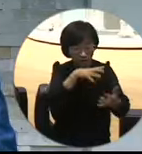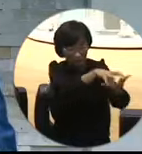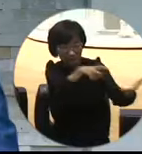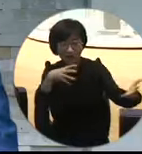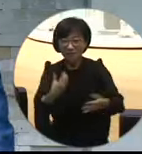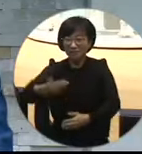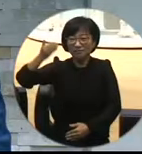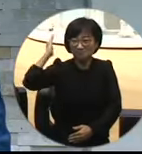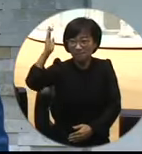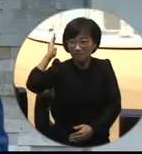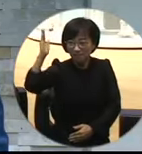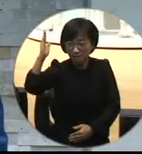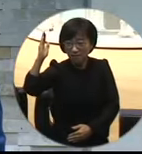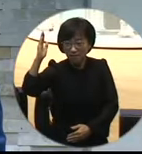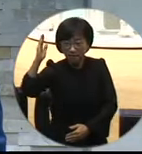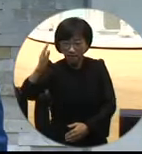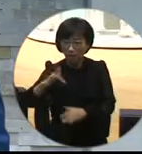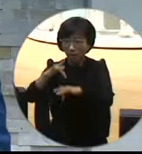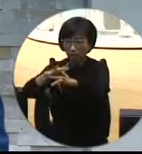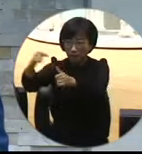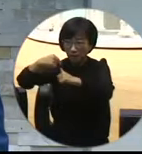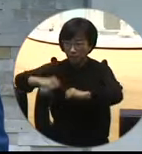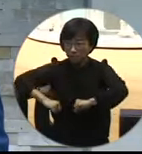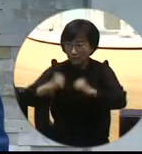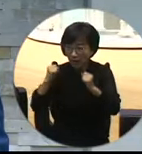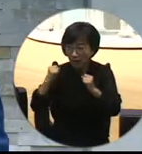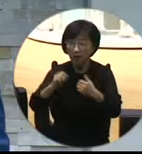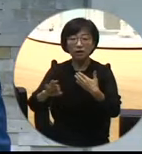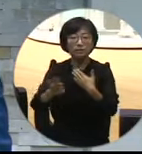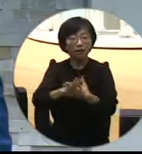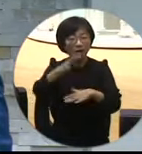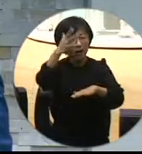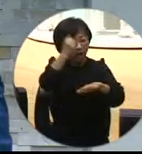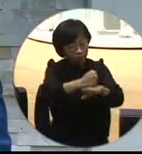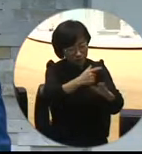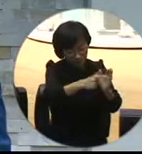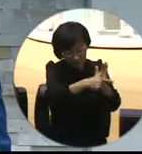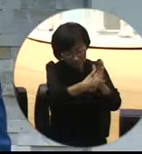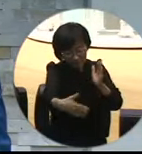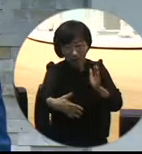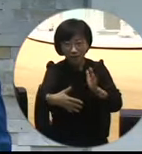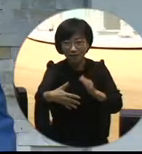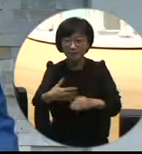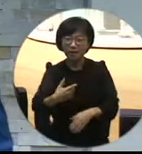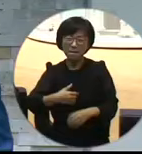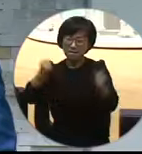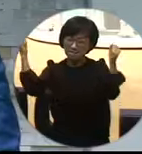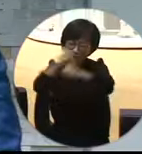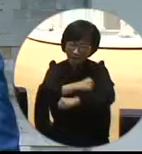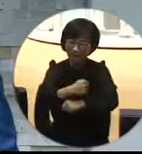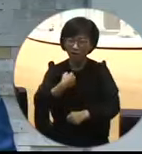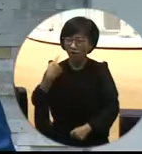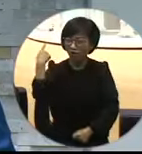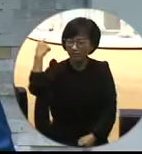들으면 결국은 다 이렇게 처참하게 망한다라는 사실을 이 연사가 외쳤어요.